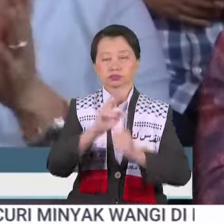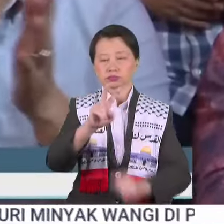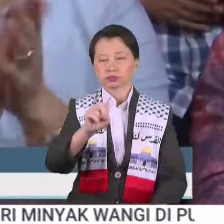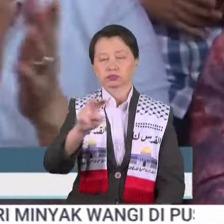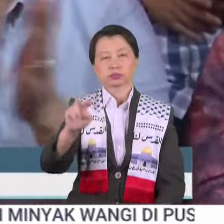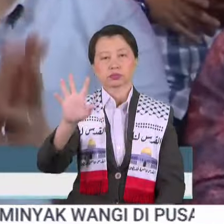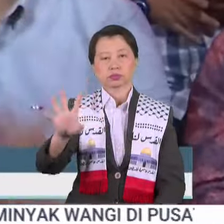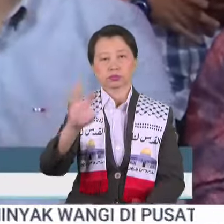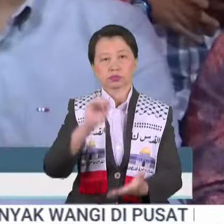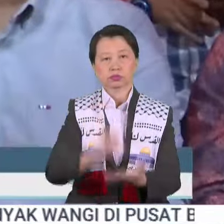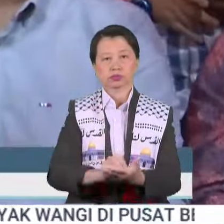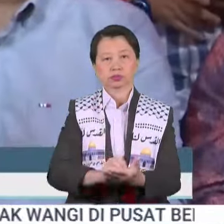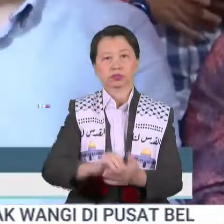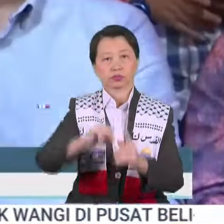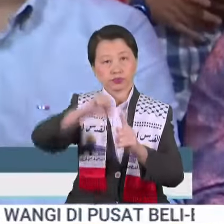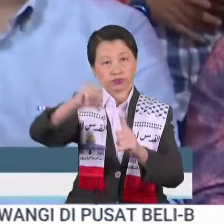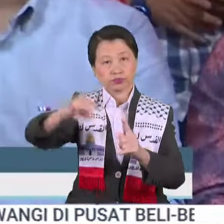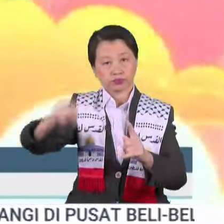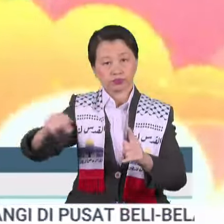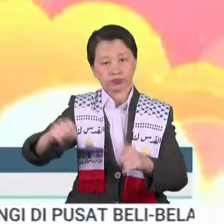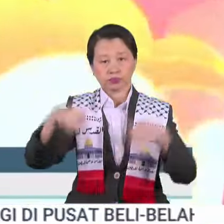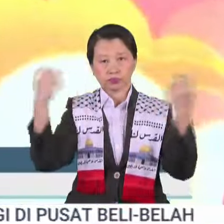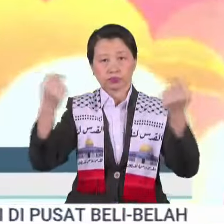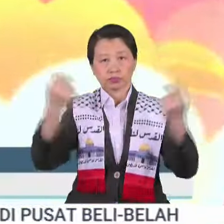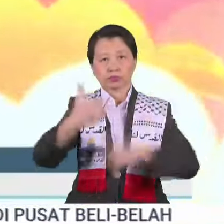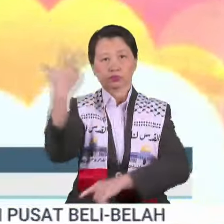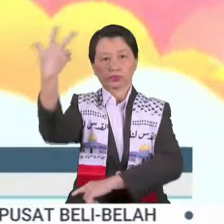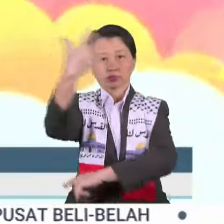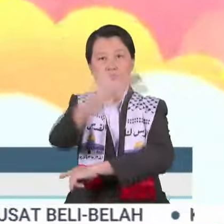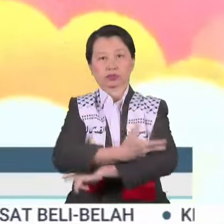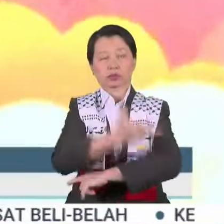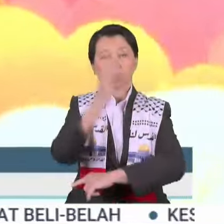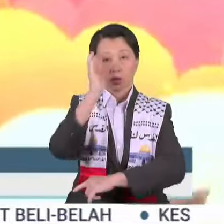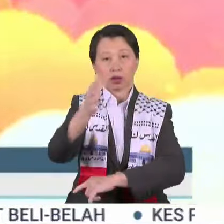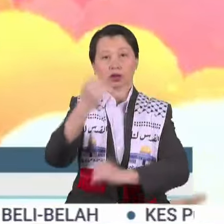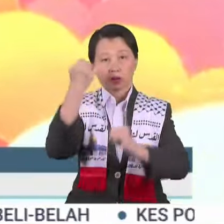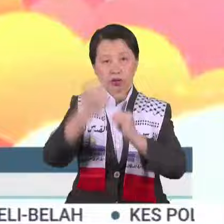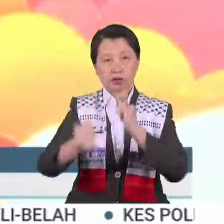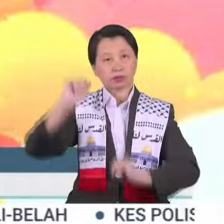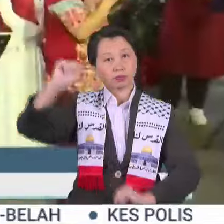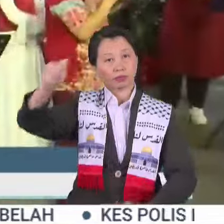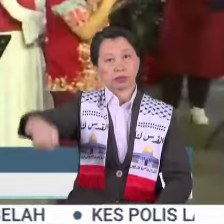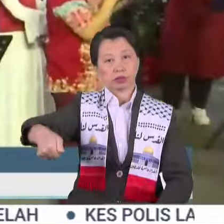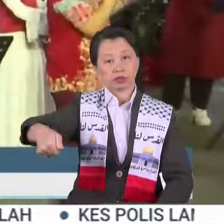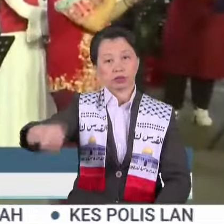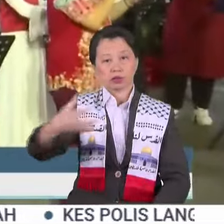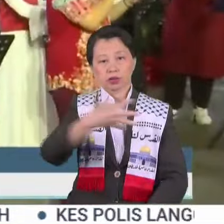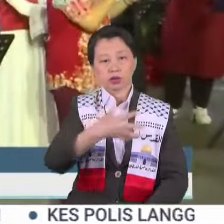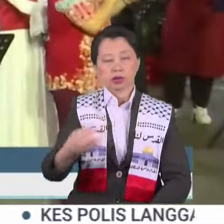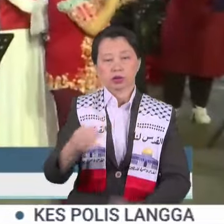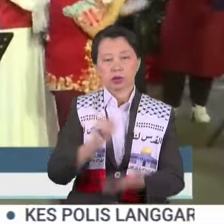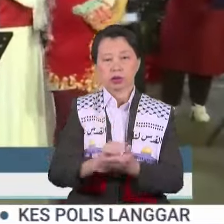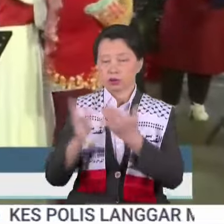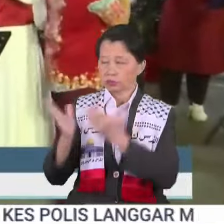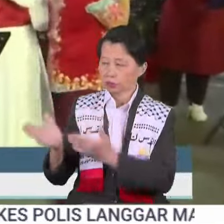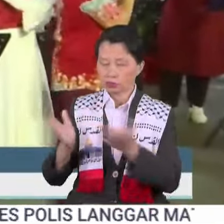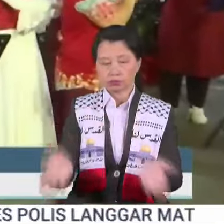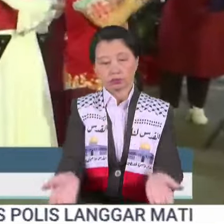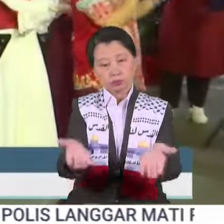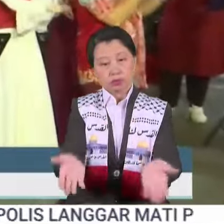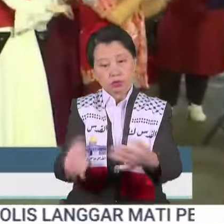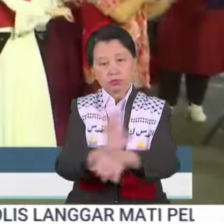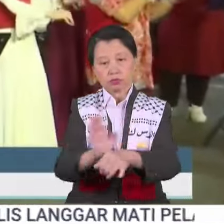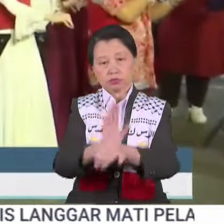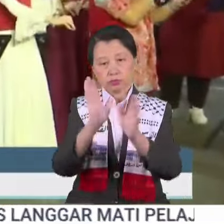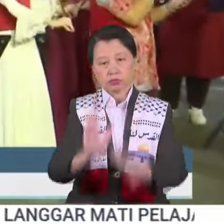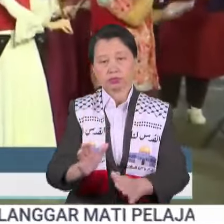di Bandar Litas Sandakan. Karnival selama 3 hari ini akan berakhir esok. Dalam pada itu, beliau menggalakkan